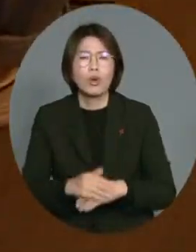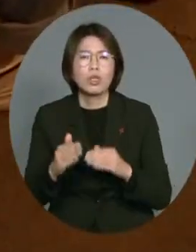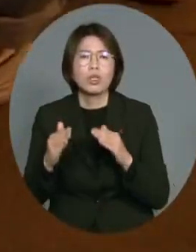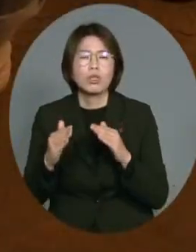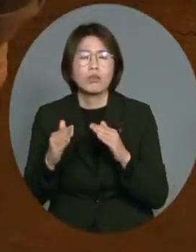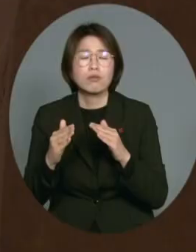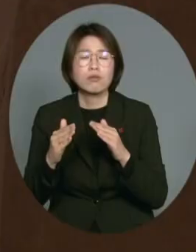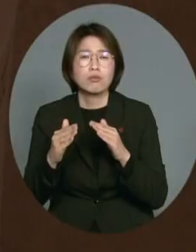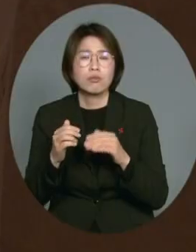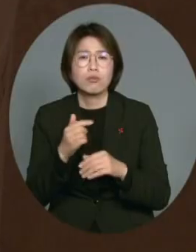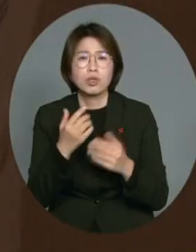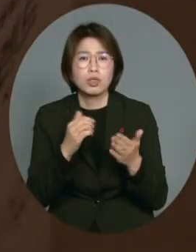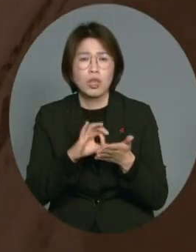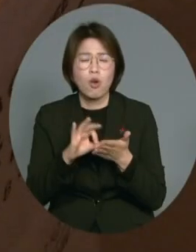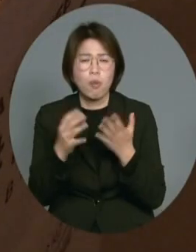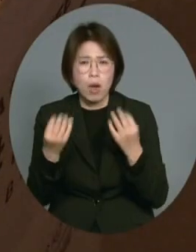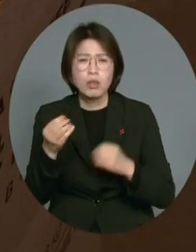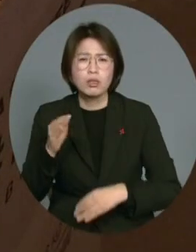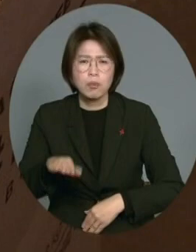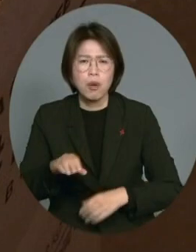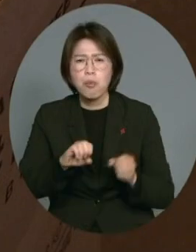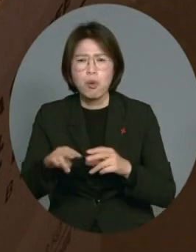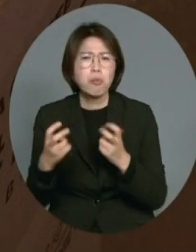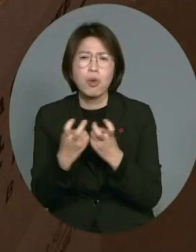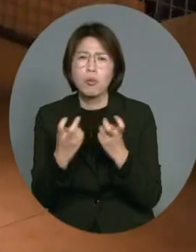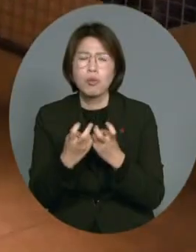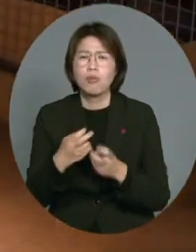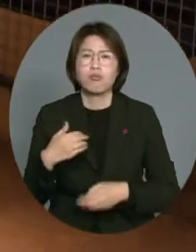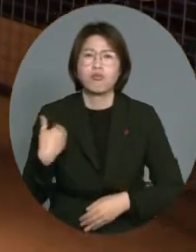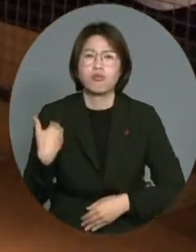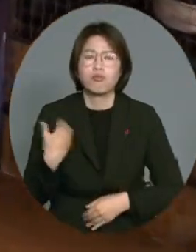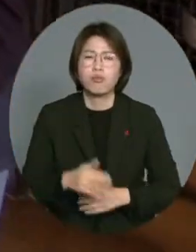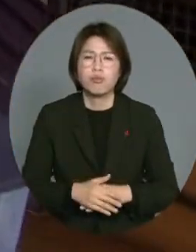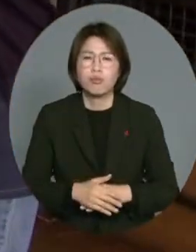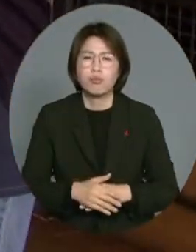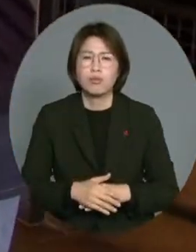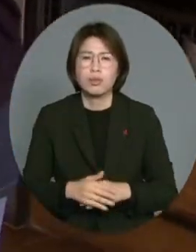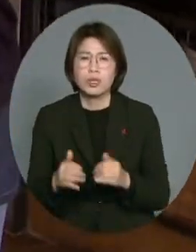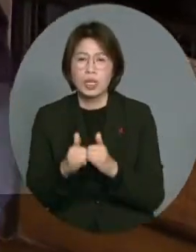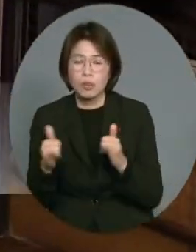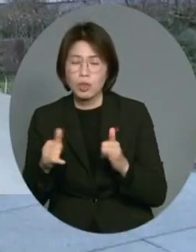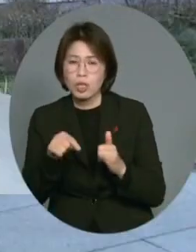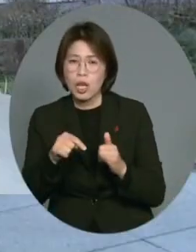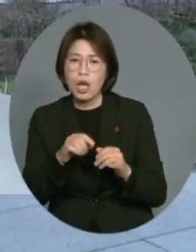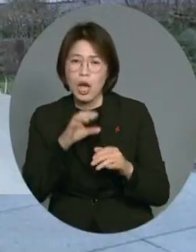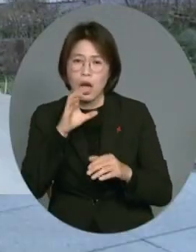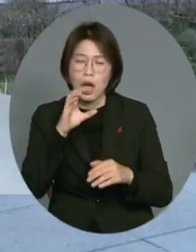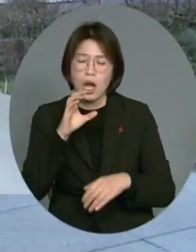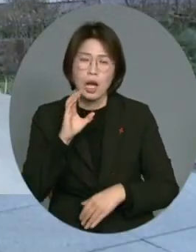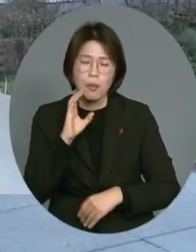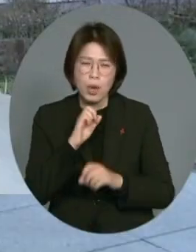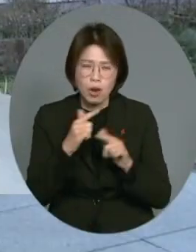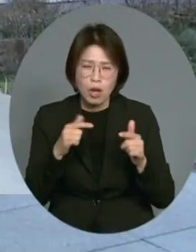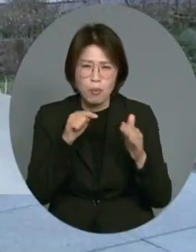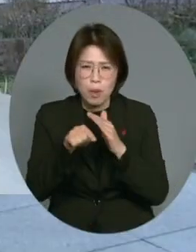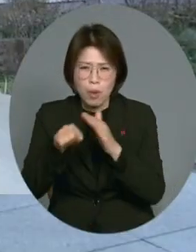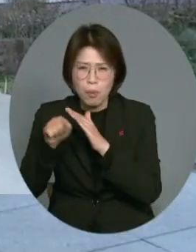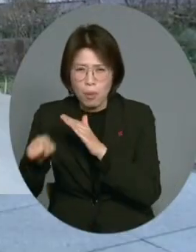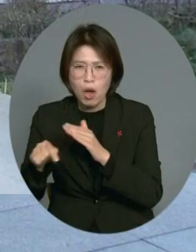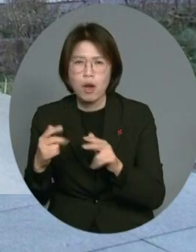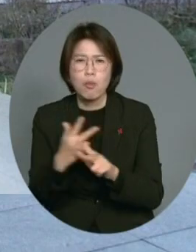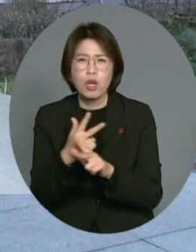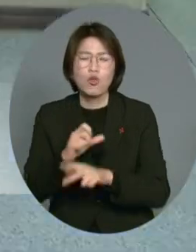100배에 달하지만 따로 처분할 방법이 없습니다. 보다 못한 인근 주민이 가게 등을 돌면서 매주 500여 개가